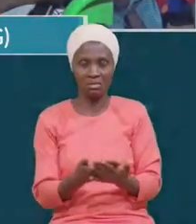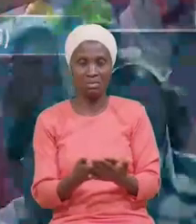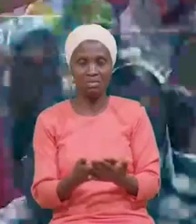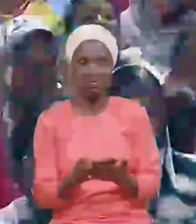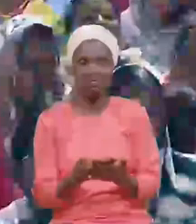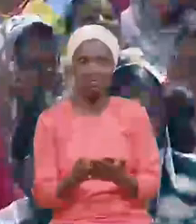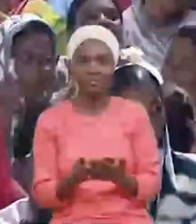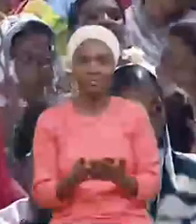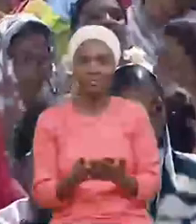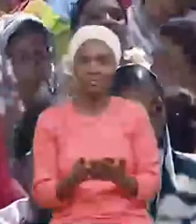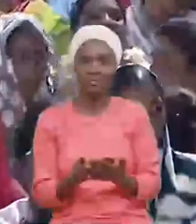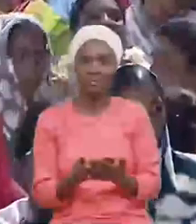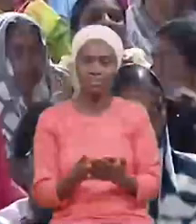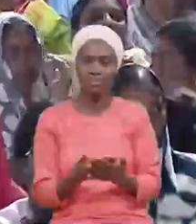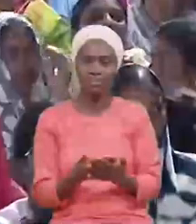malades.